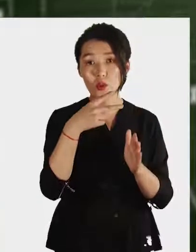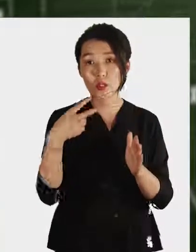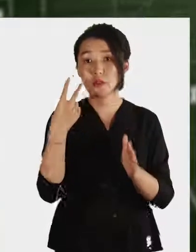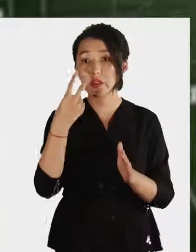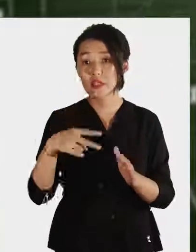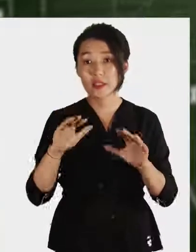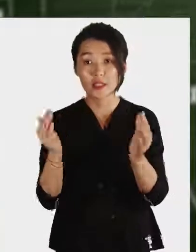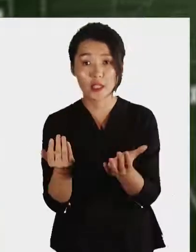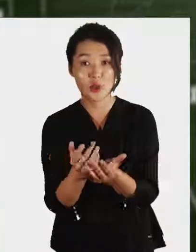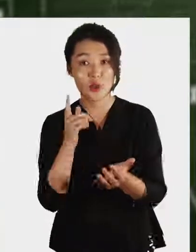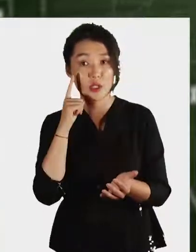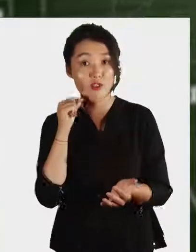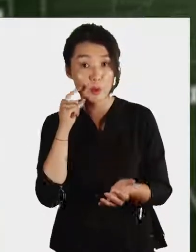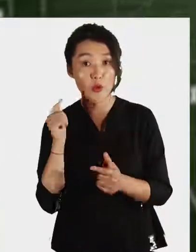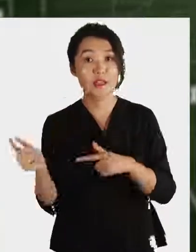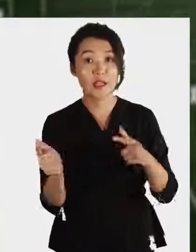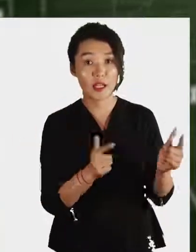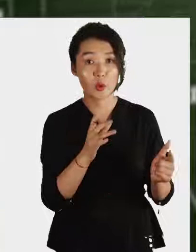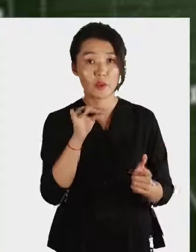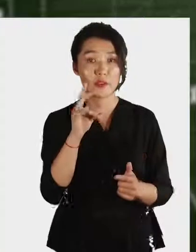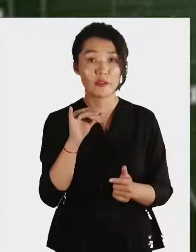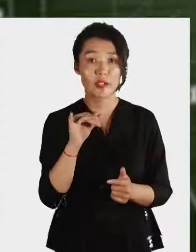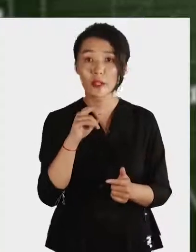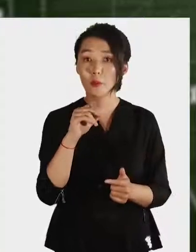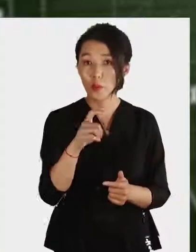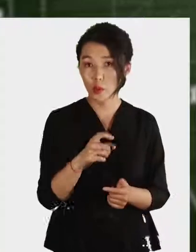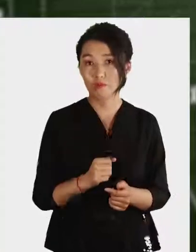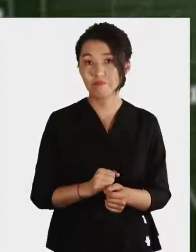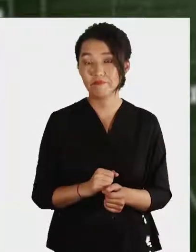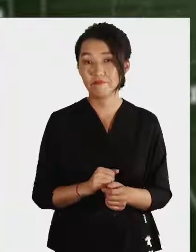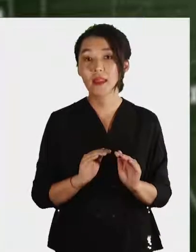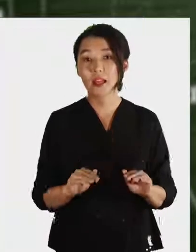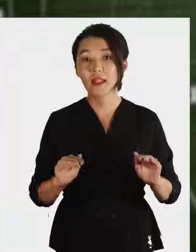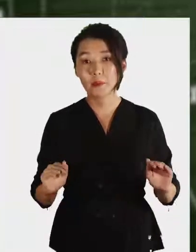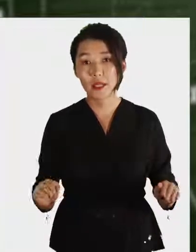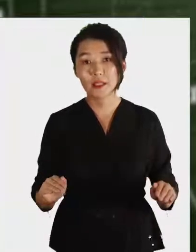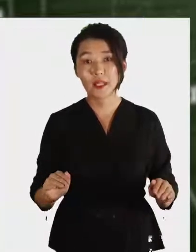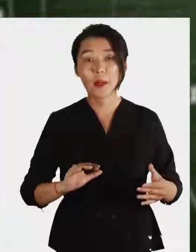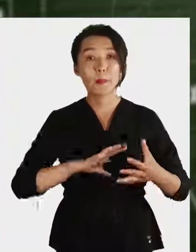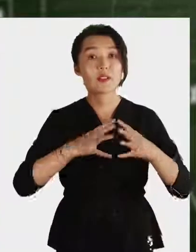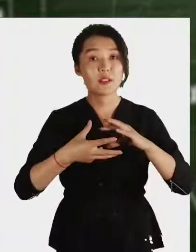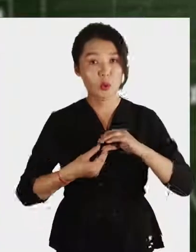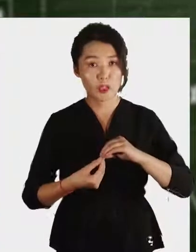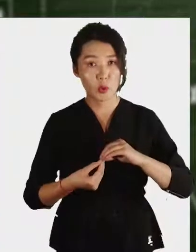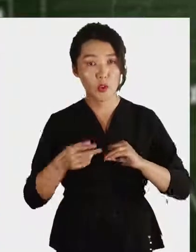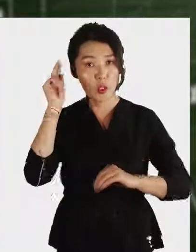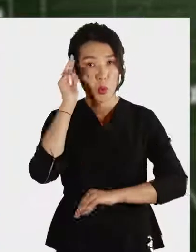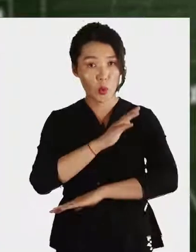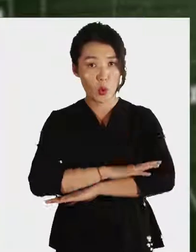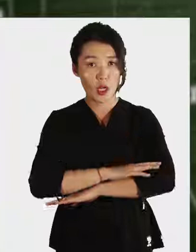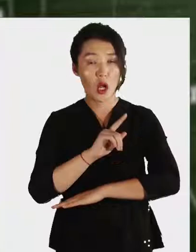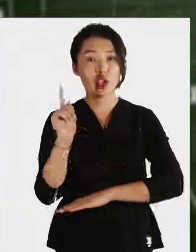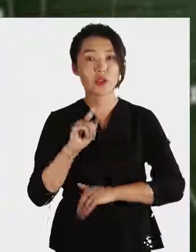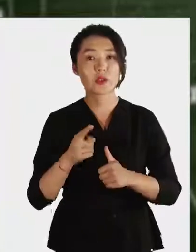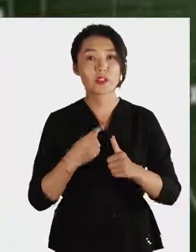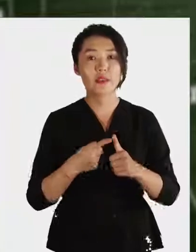100, равно 20 горшочков меда заготовил Винни-Пух. Итак, ребятки,